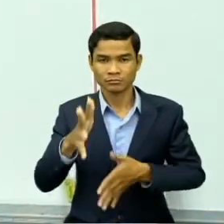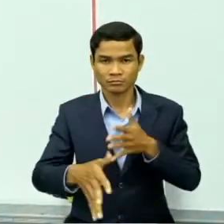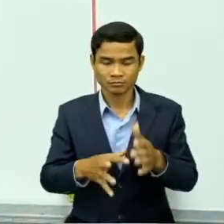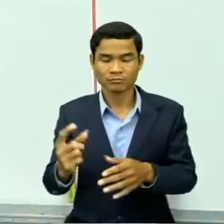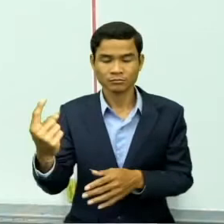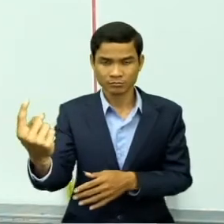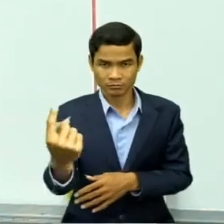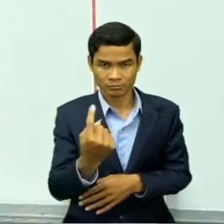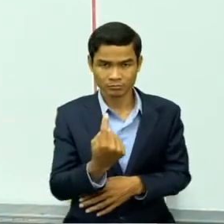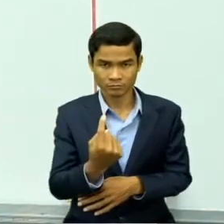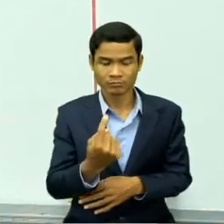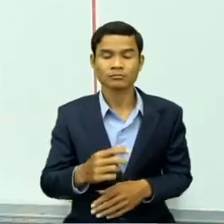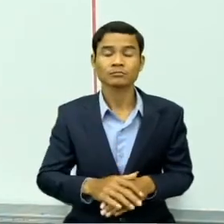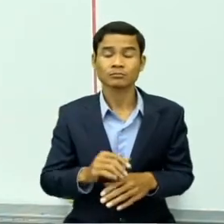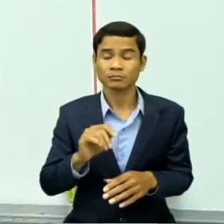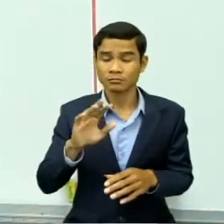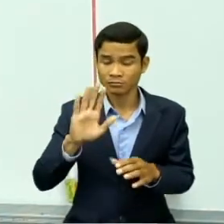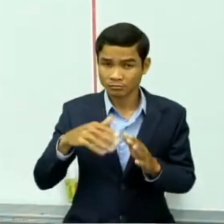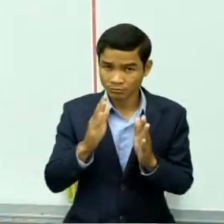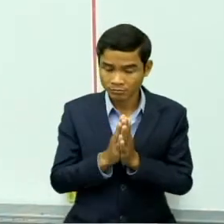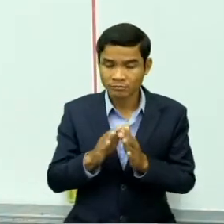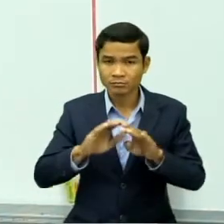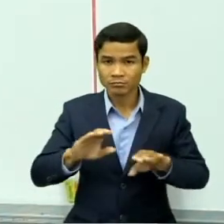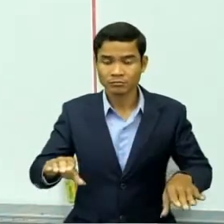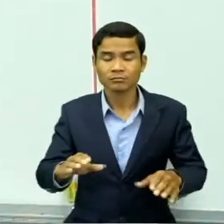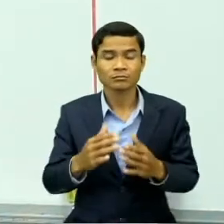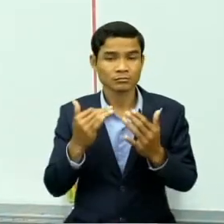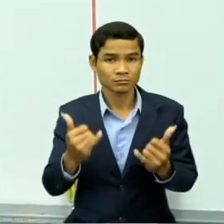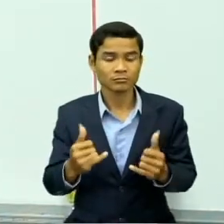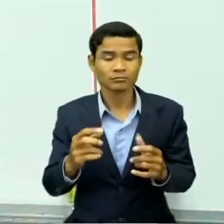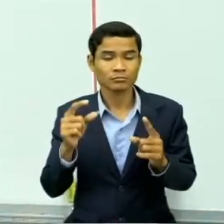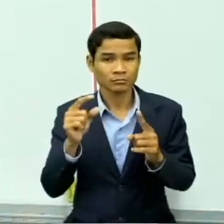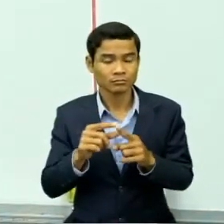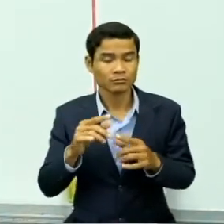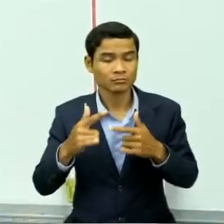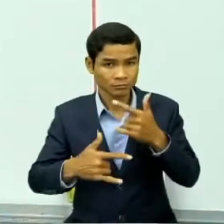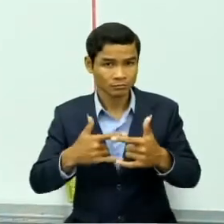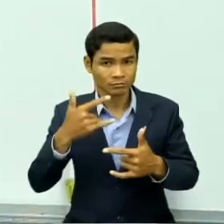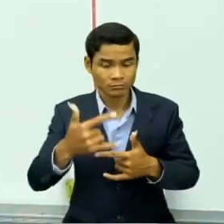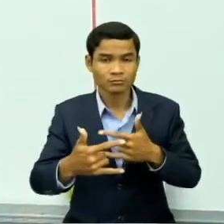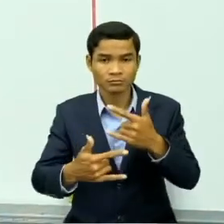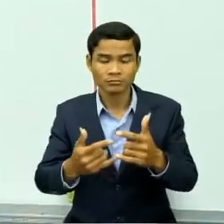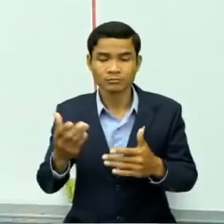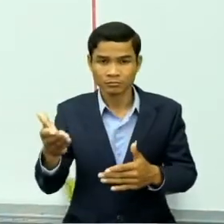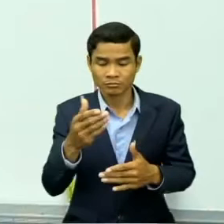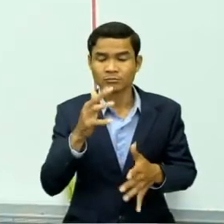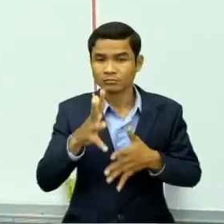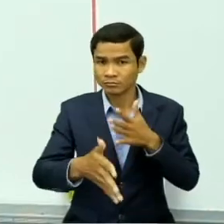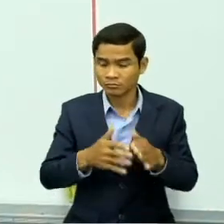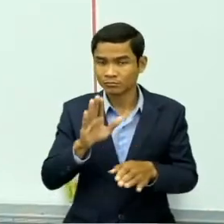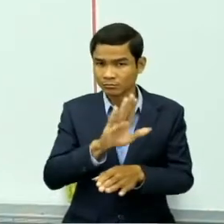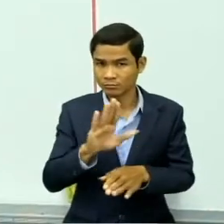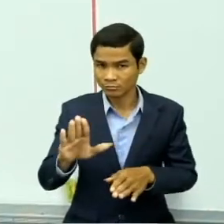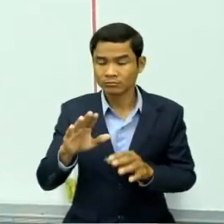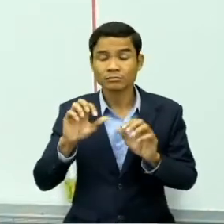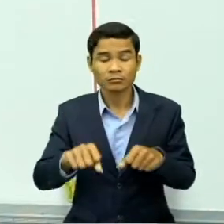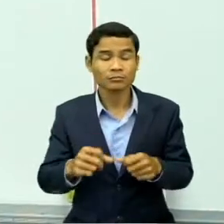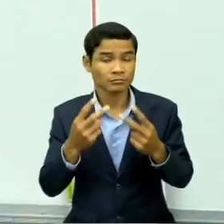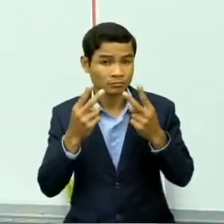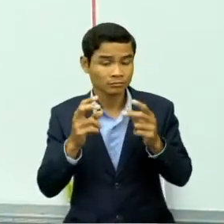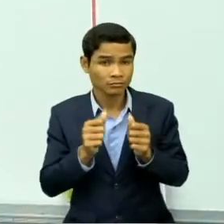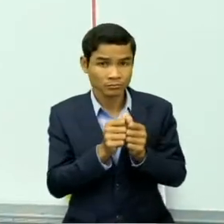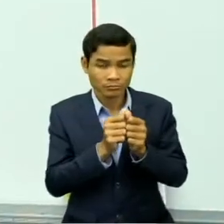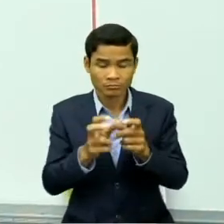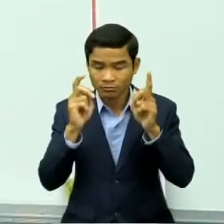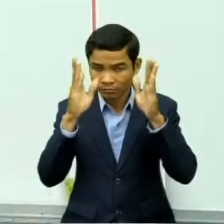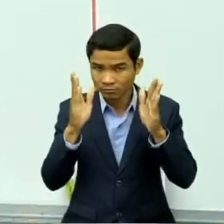nhiều chào con này lấy bịa chìa bần tò bần tò con ăn lại khuôn ái 200 tiếng tò bắt chì mùi nè cừu